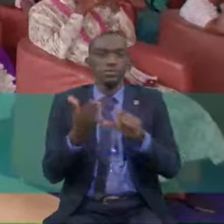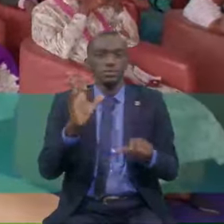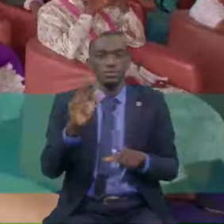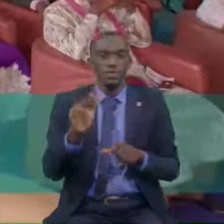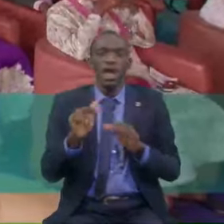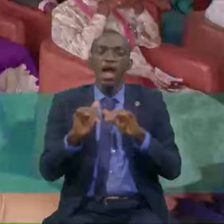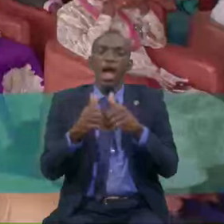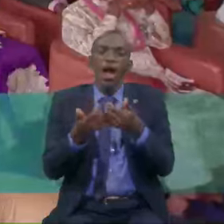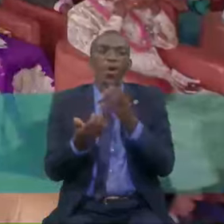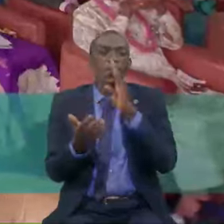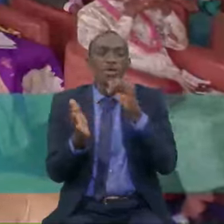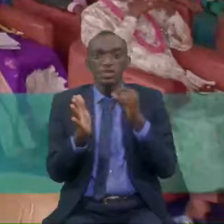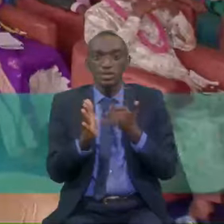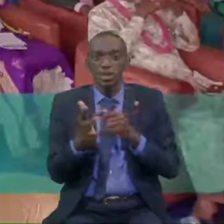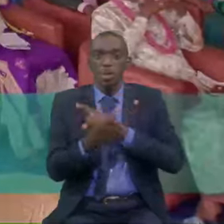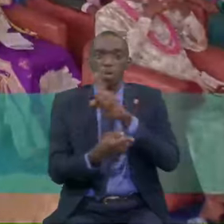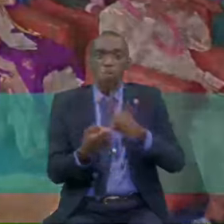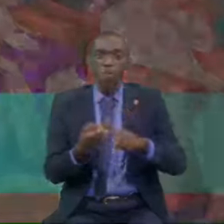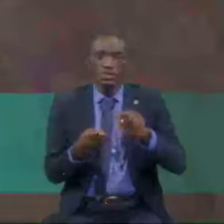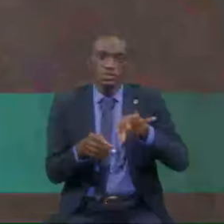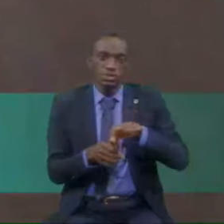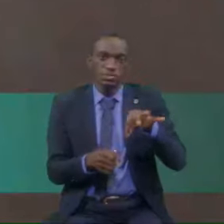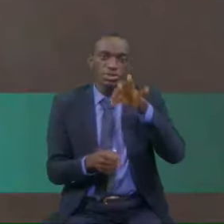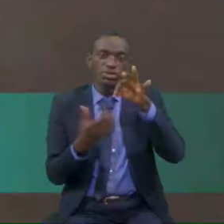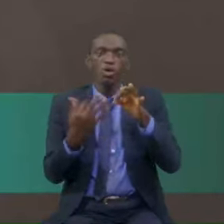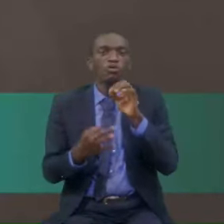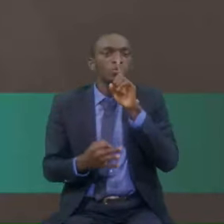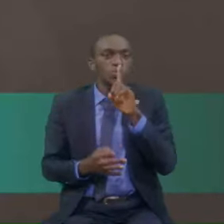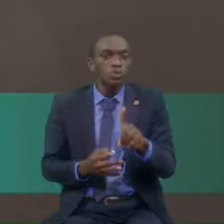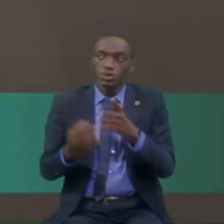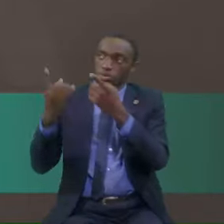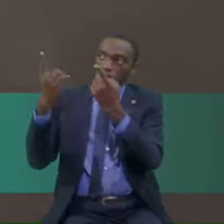Verset 13 dit, « Mais quand le Consolateur sera venu,